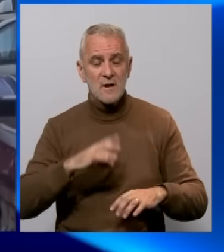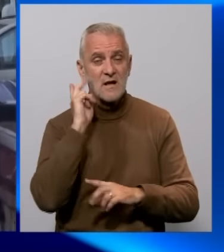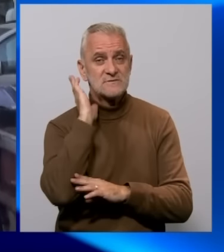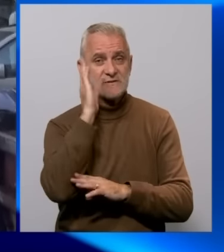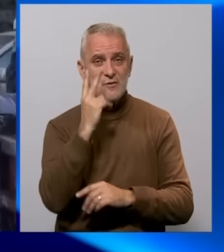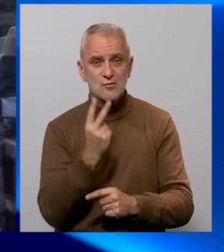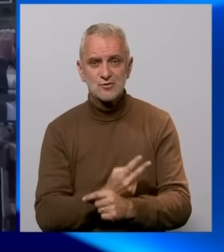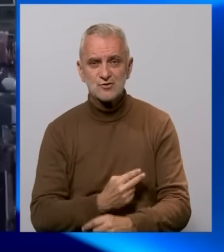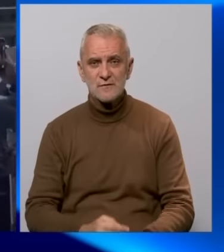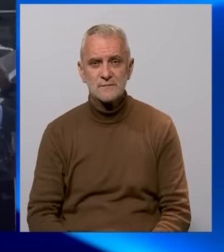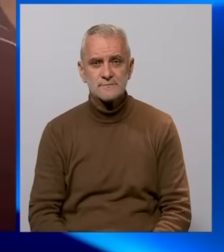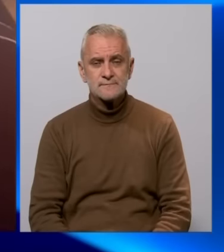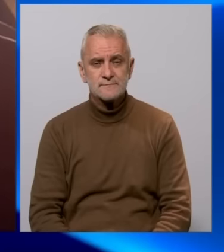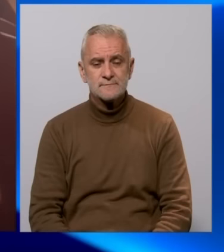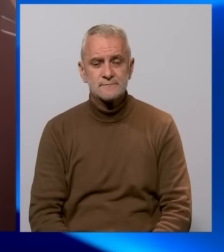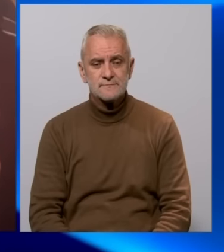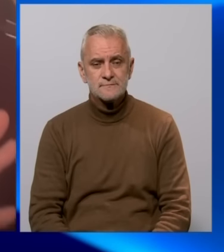države.